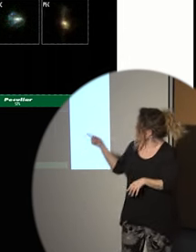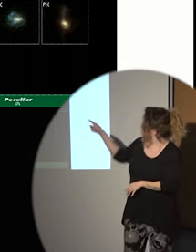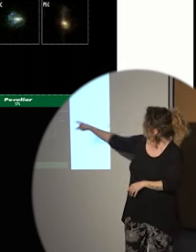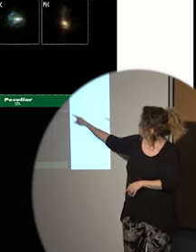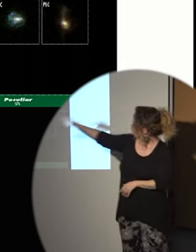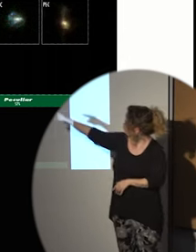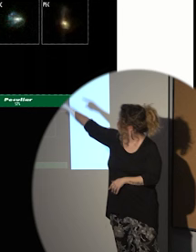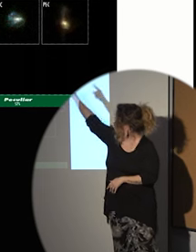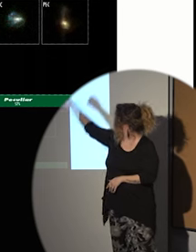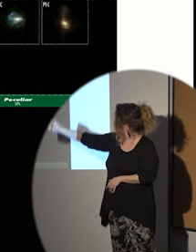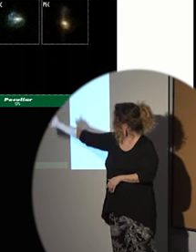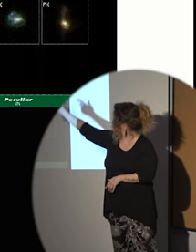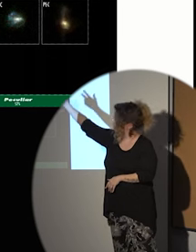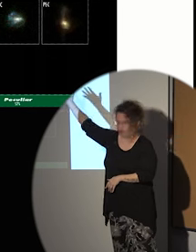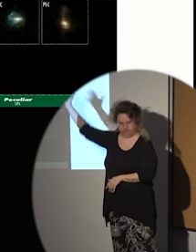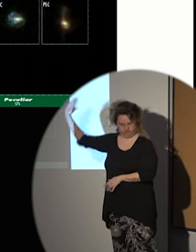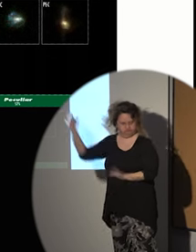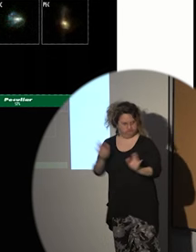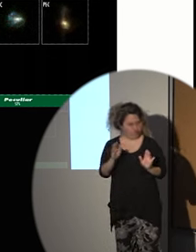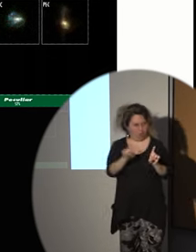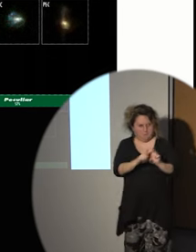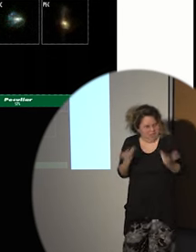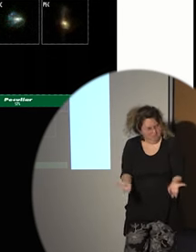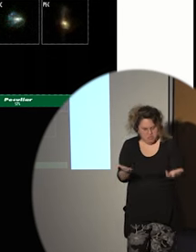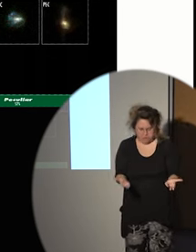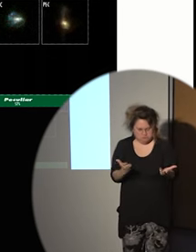des spirales, des galaxies qui sont les mêmes que les galaxies aujourd'hui.